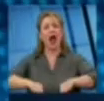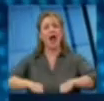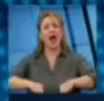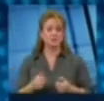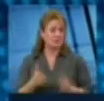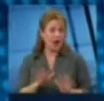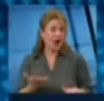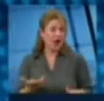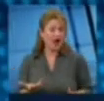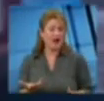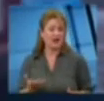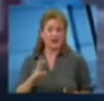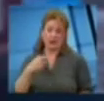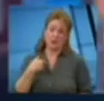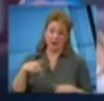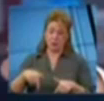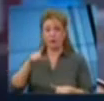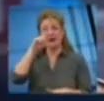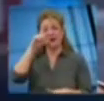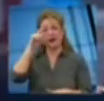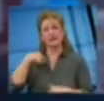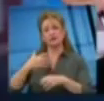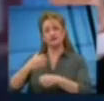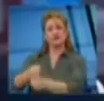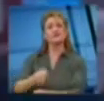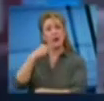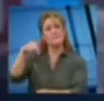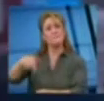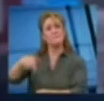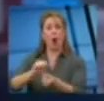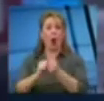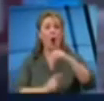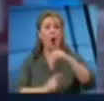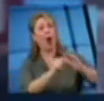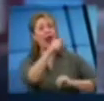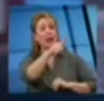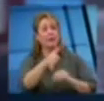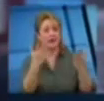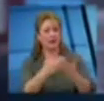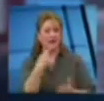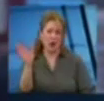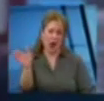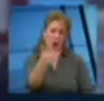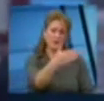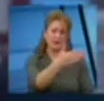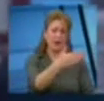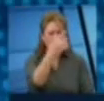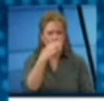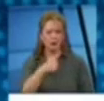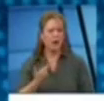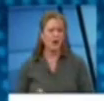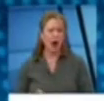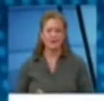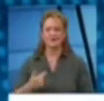אם אני עכשיו בגוש דן אשים מאחז, אני בנגב אשים אוהל, תבוא משטרה ותגיד לי, אדוני, תלך מכאן. אני ניהלתי בשם